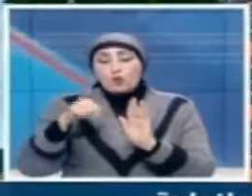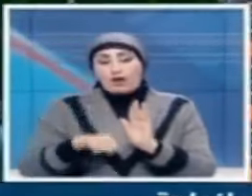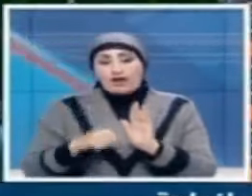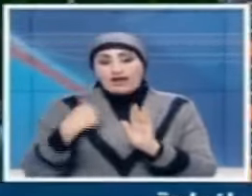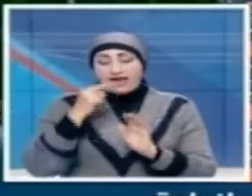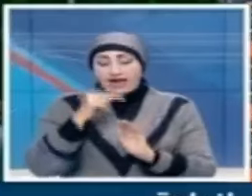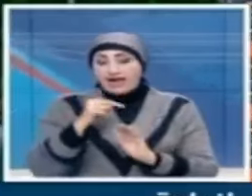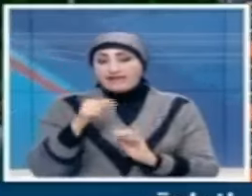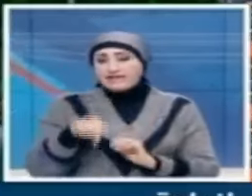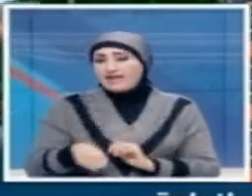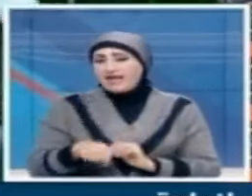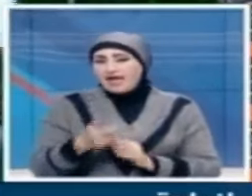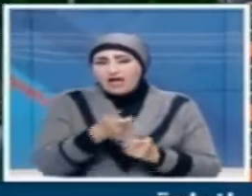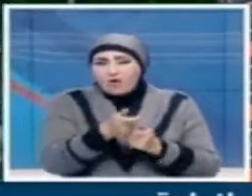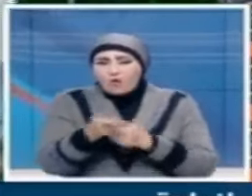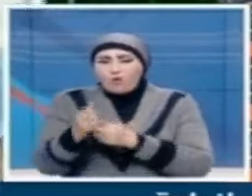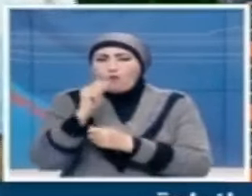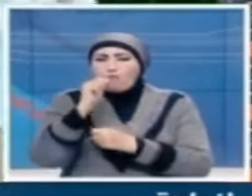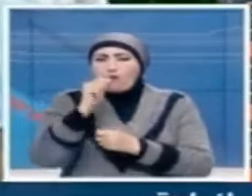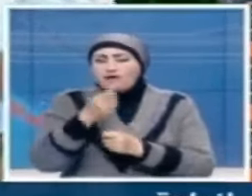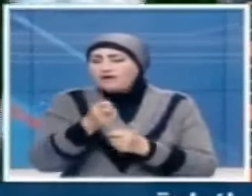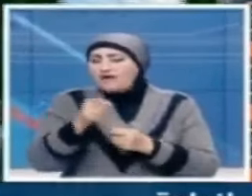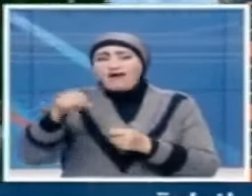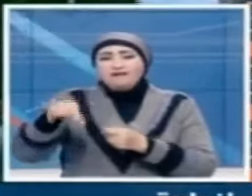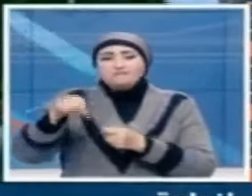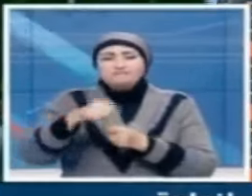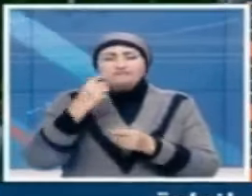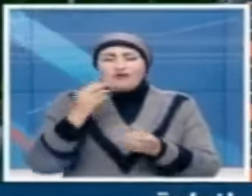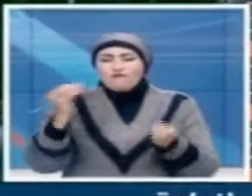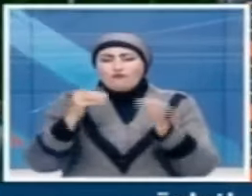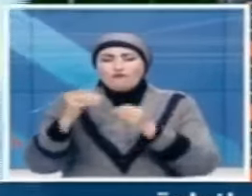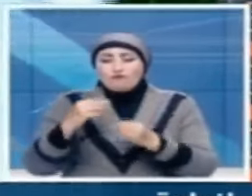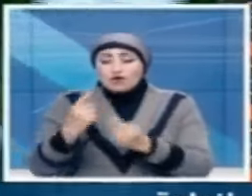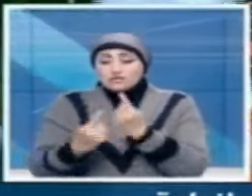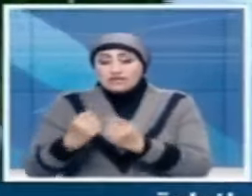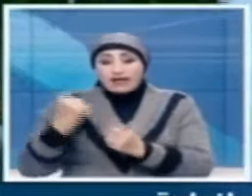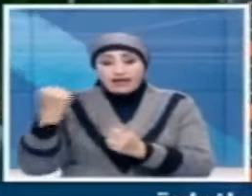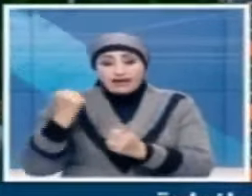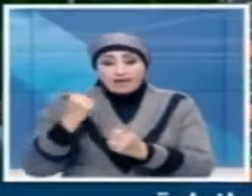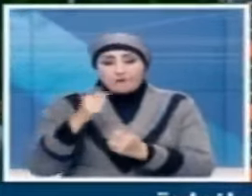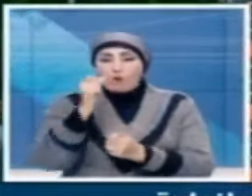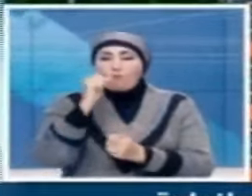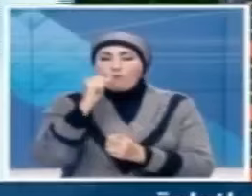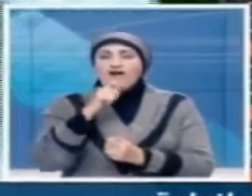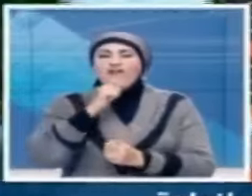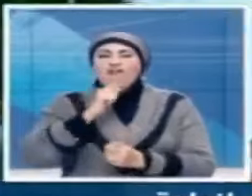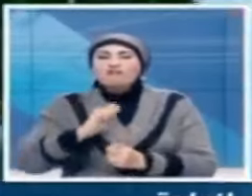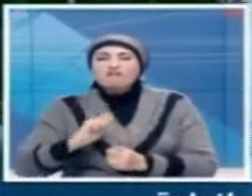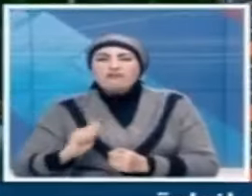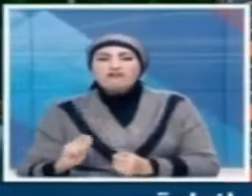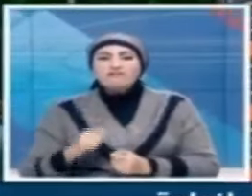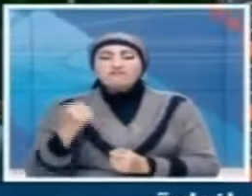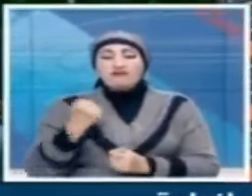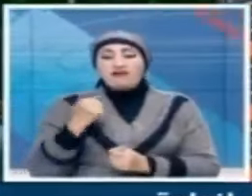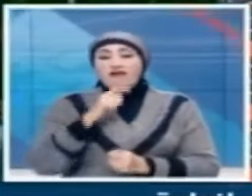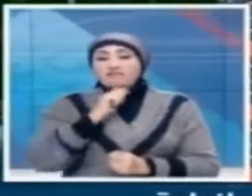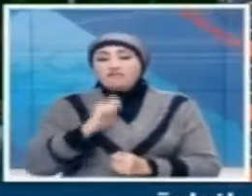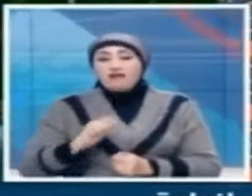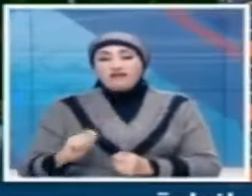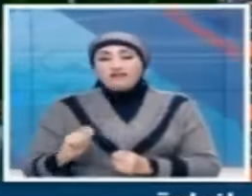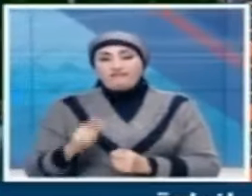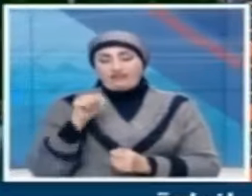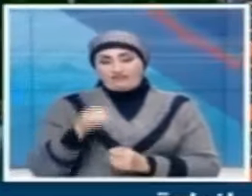النظم الري الحديثة ازاي بنزود انتاجية الفدان بتاعنا. والاهم لما بيزود الانتاجية وبيقلل المية